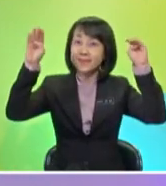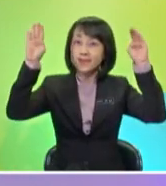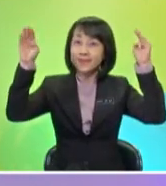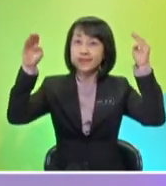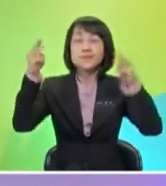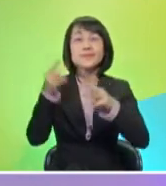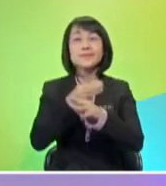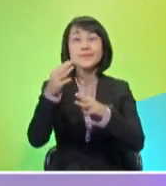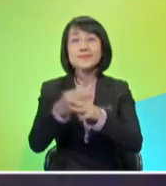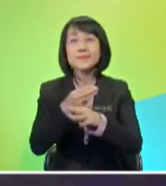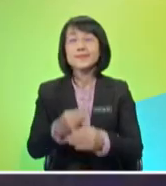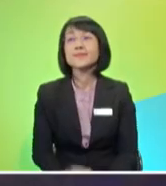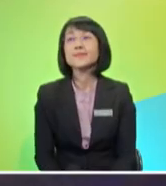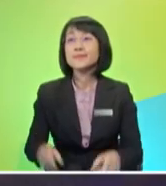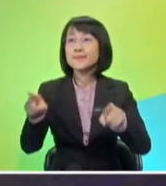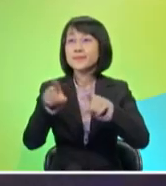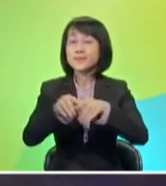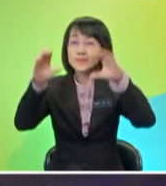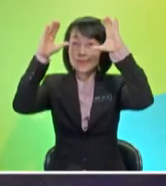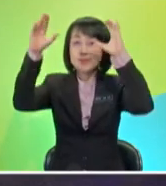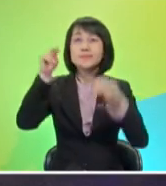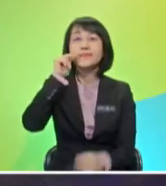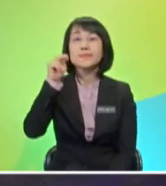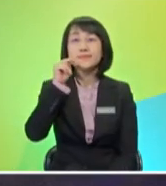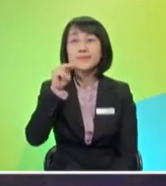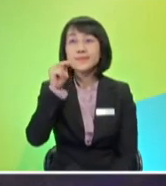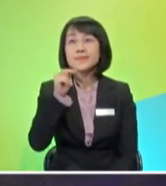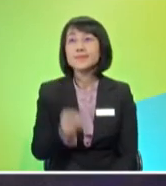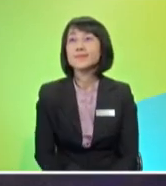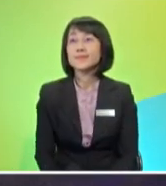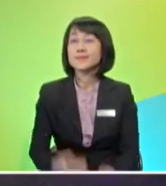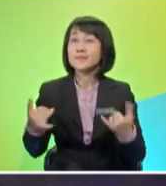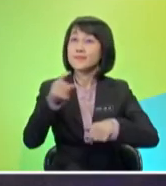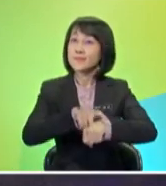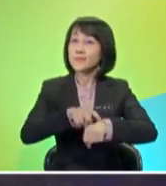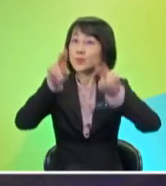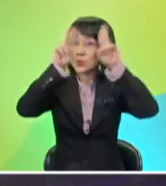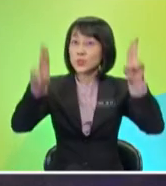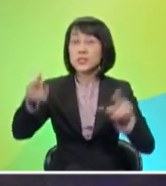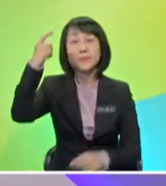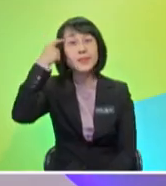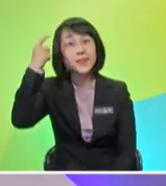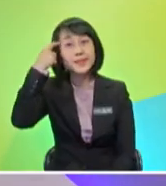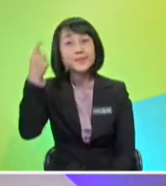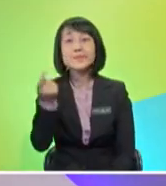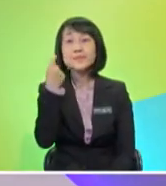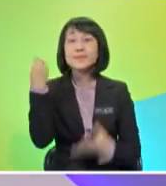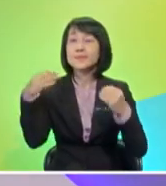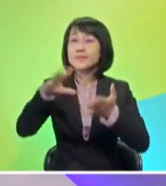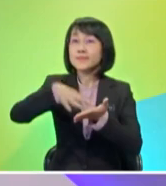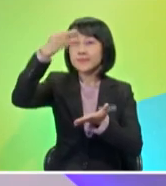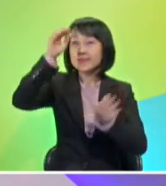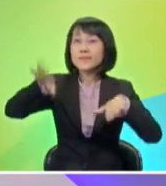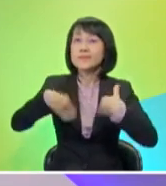Ria masih lagi bersama-sama dengan Cikgu Norizan. Seterusnya untuk sesi uji minda, Cikgu, silakan. Okey, tadi kita dah belajar macam mana